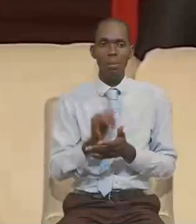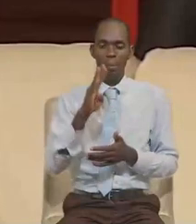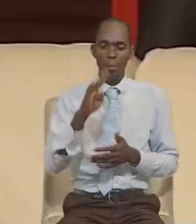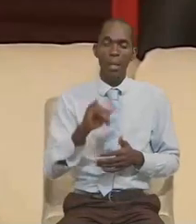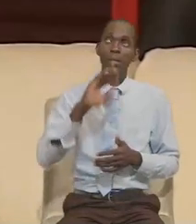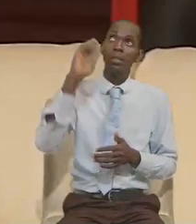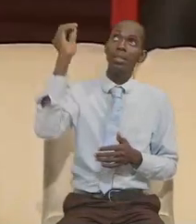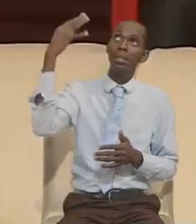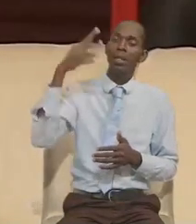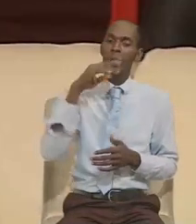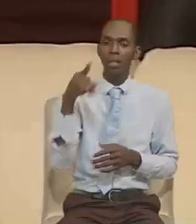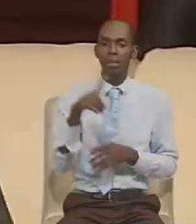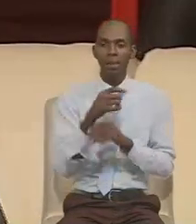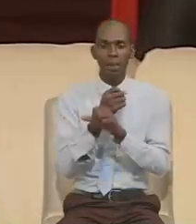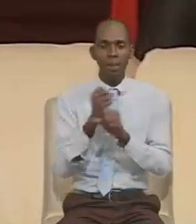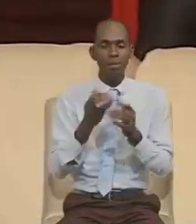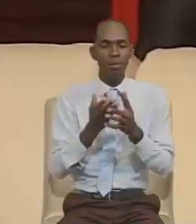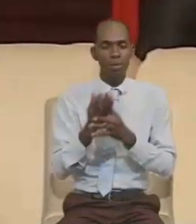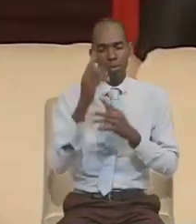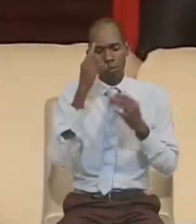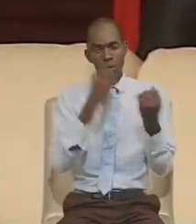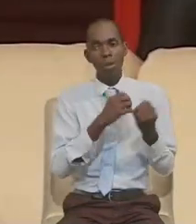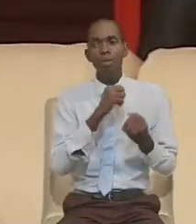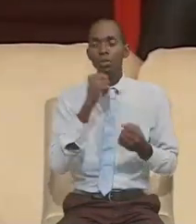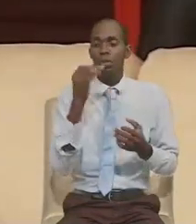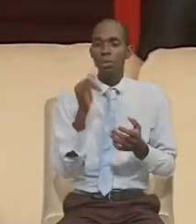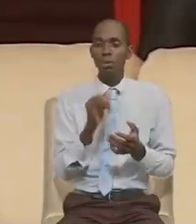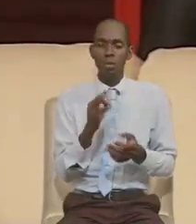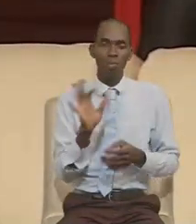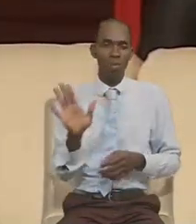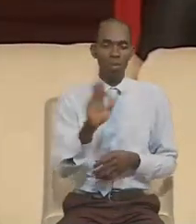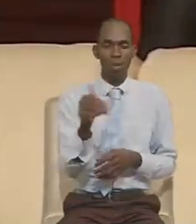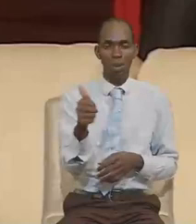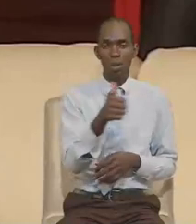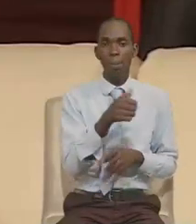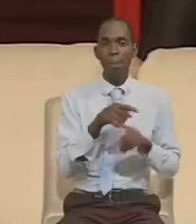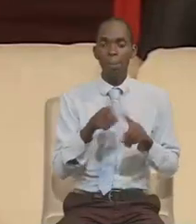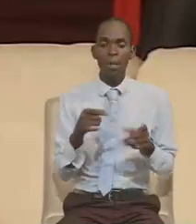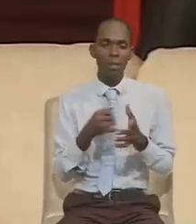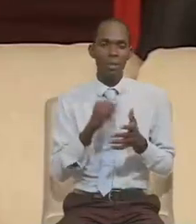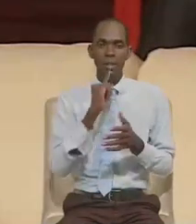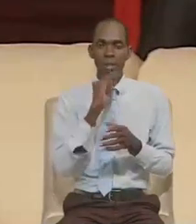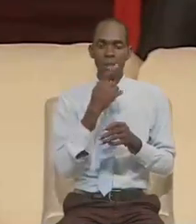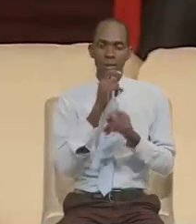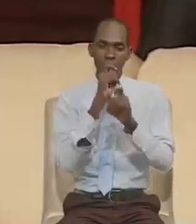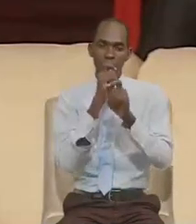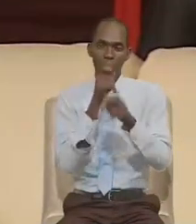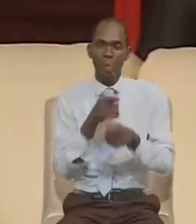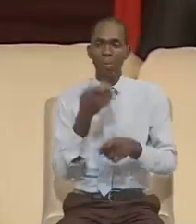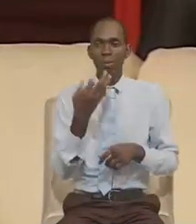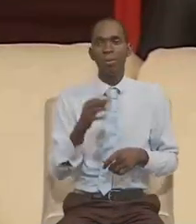foi. Et cela ne vient pas de vous, c'est le don de Dieu. Le don de